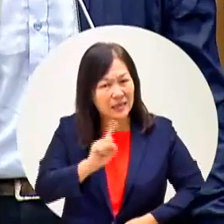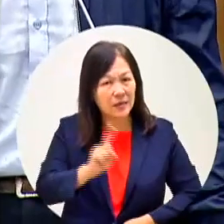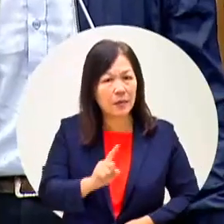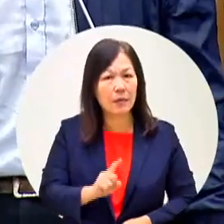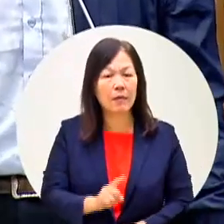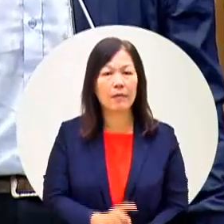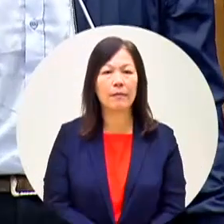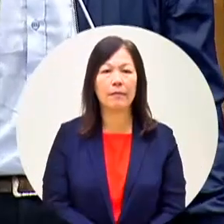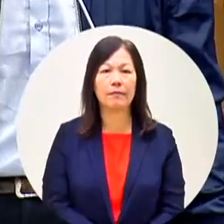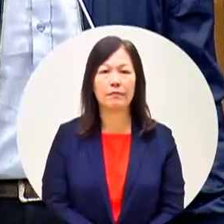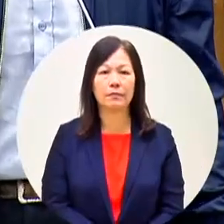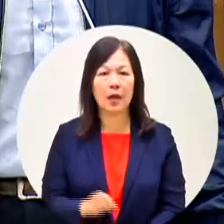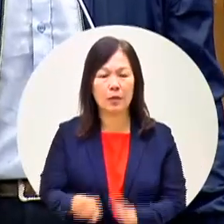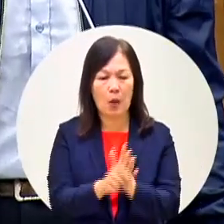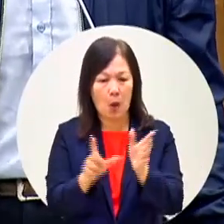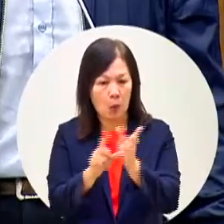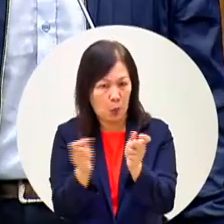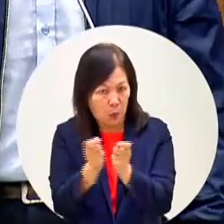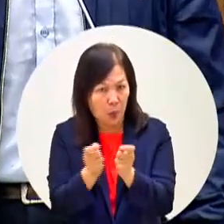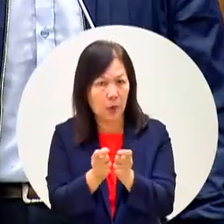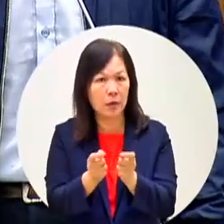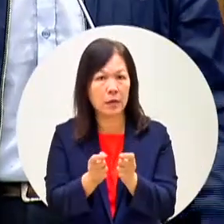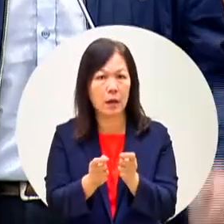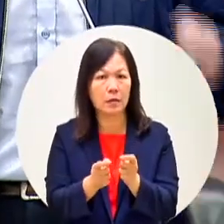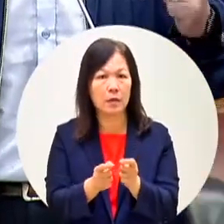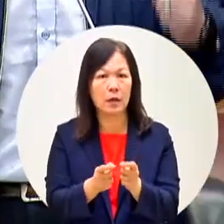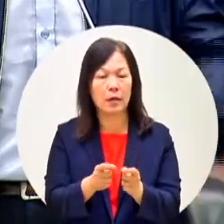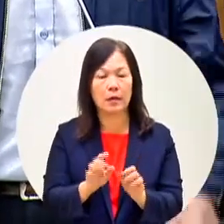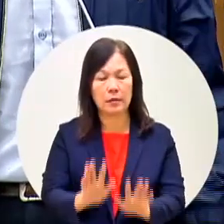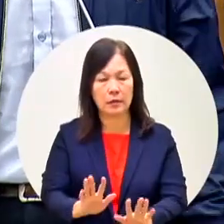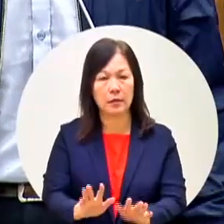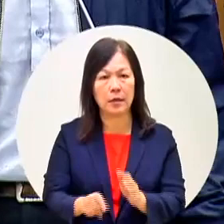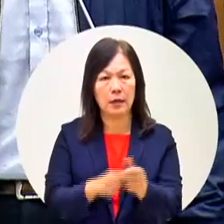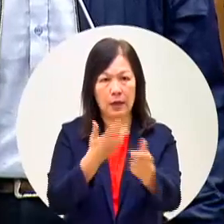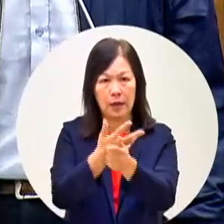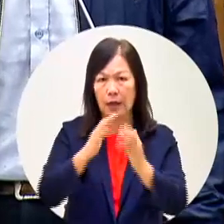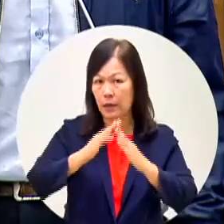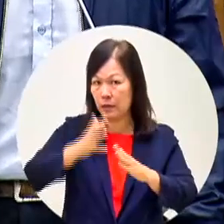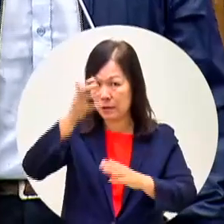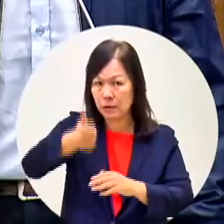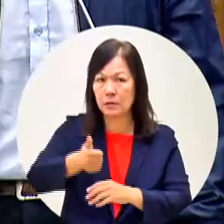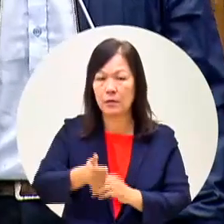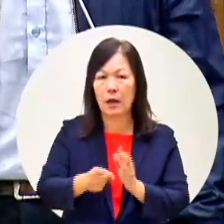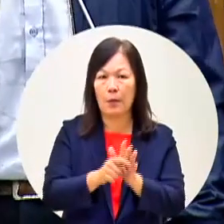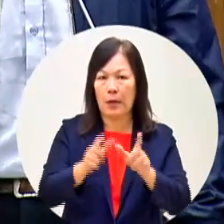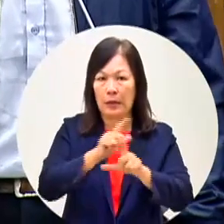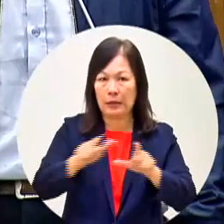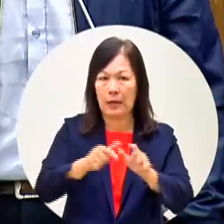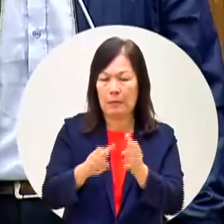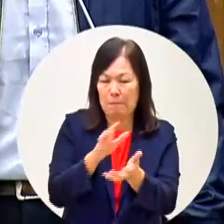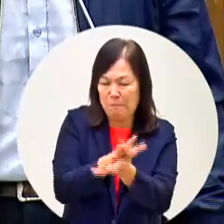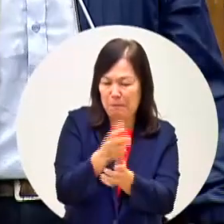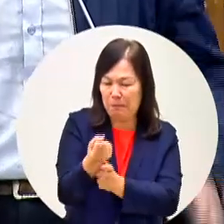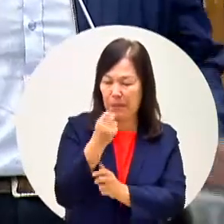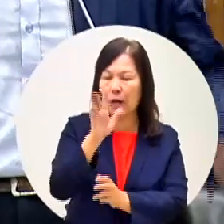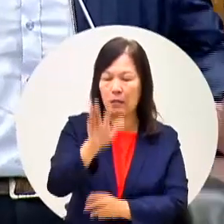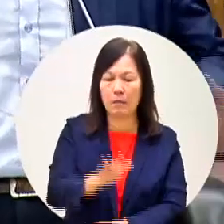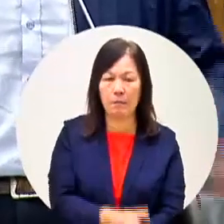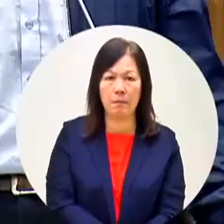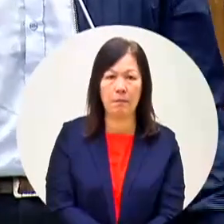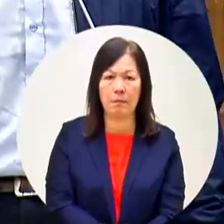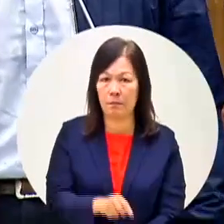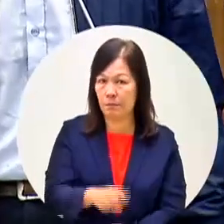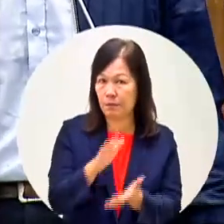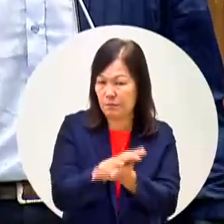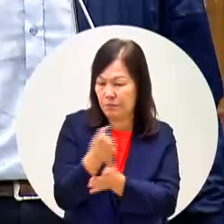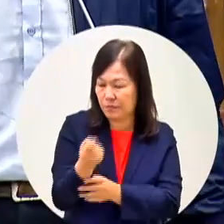速度？这部分也是今天给予市长最大的一个压力，包含这个压力，诚如市长讲，我们议员